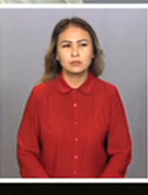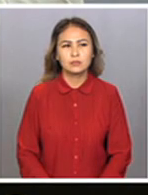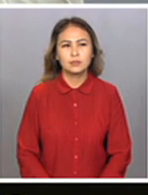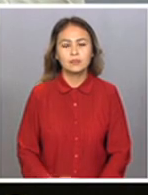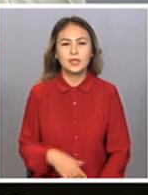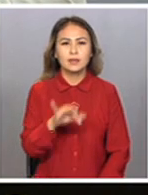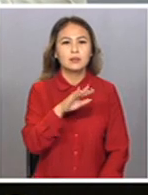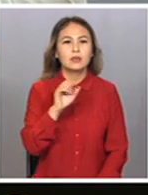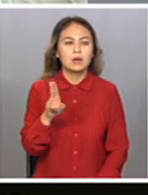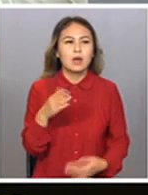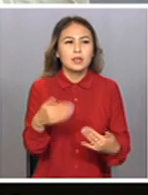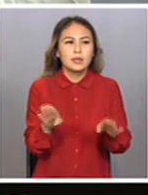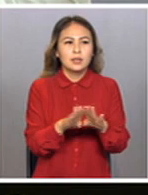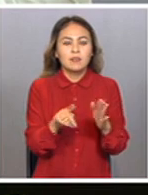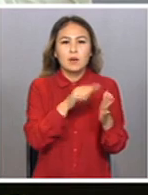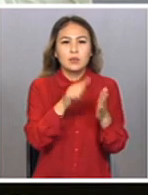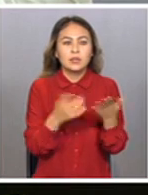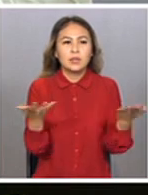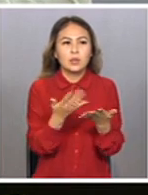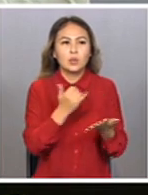Итак, какие вопросы у нас